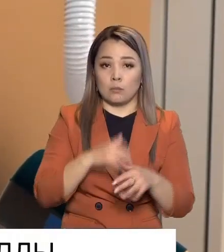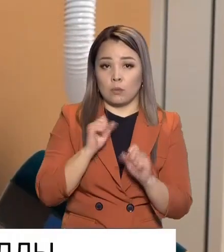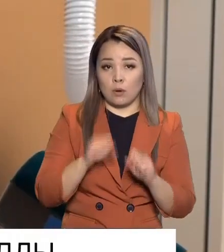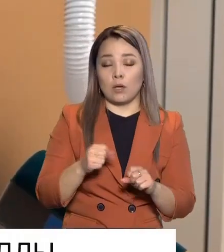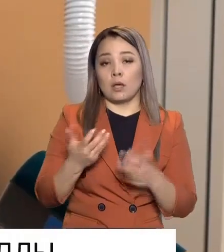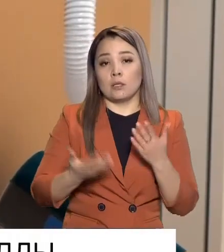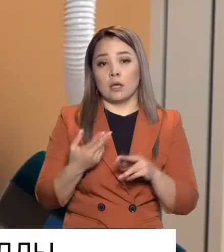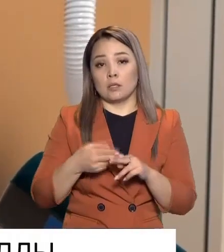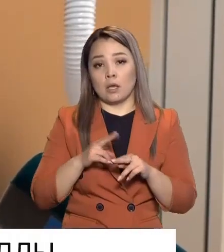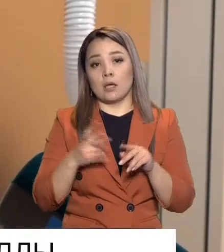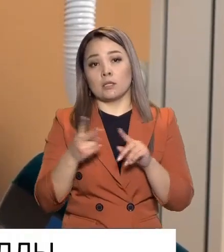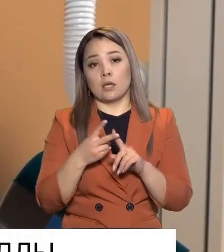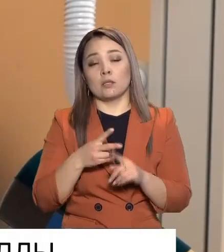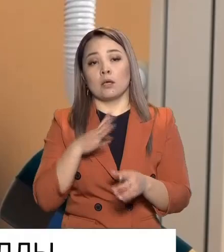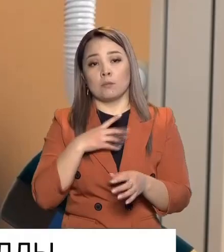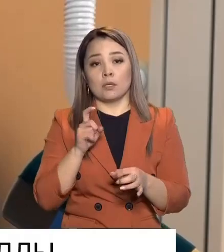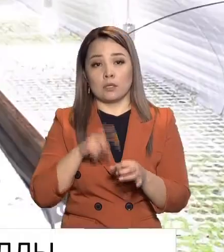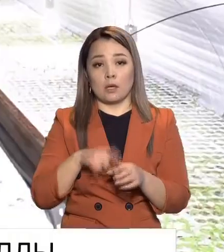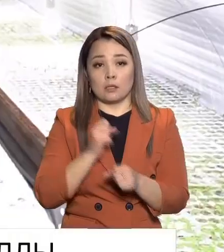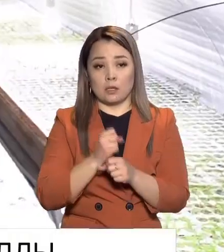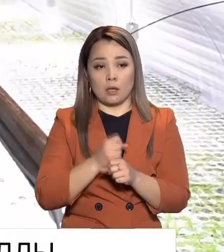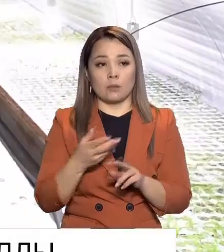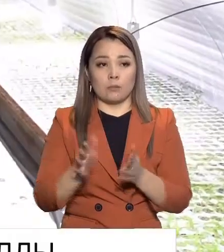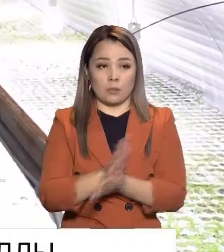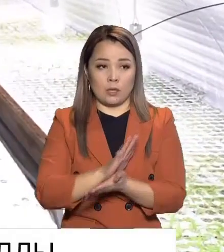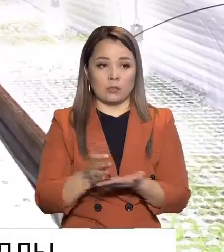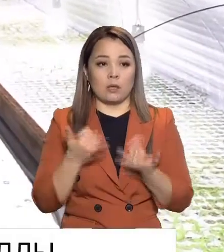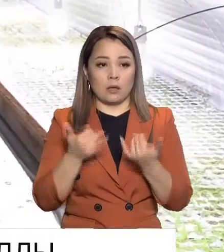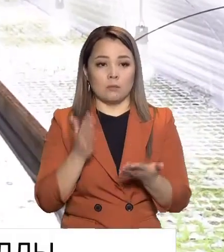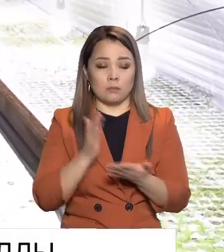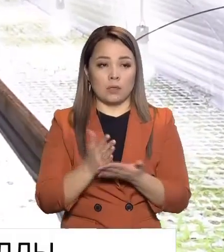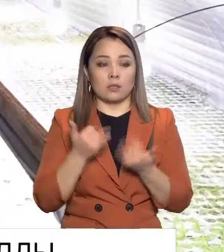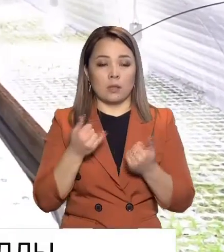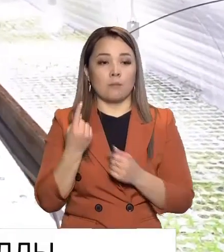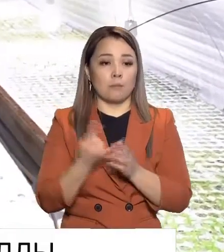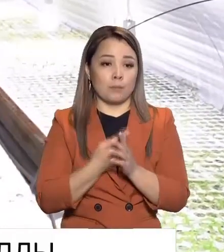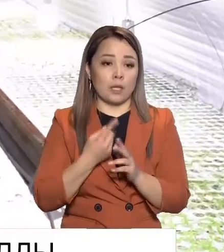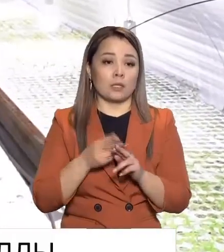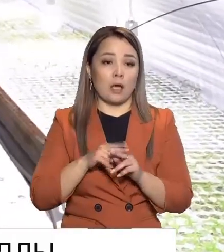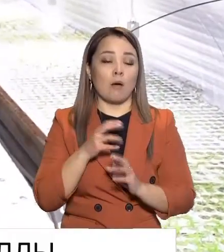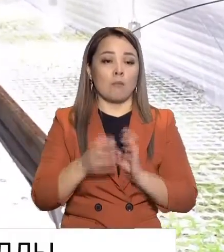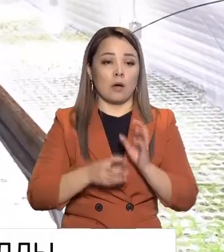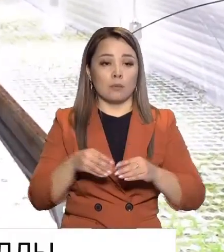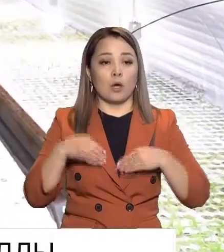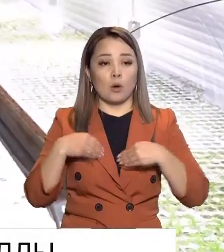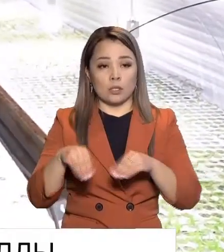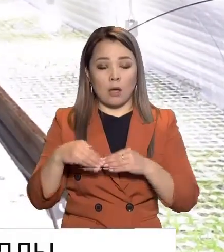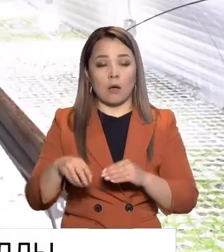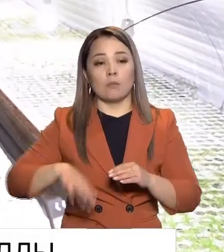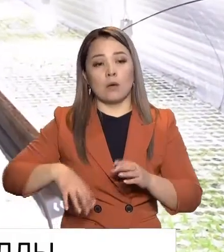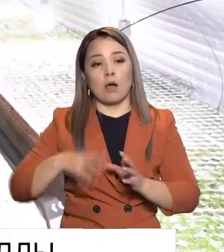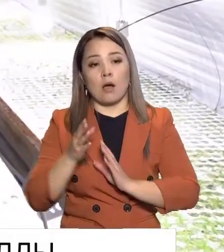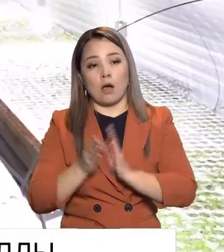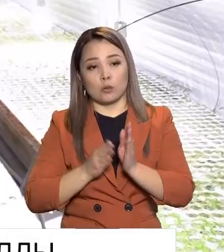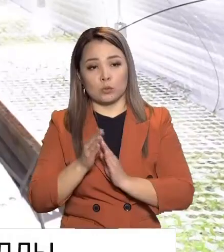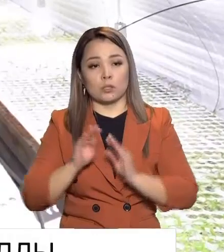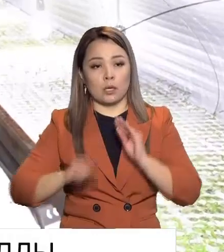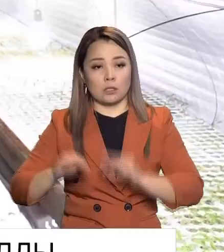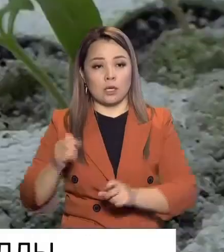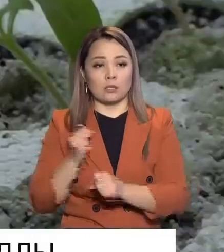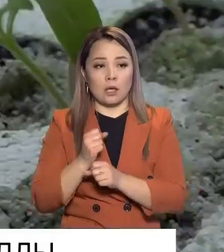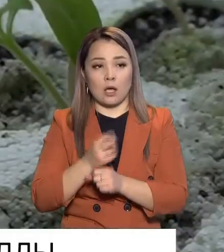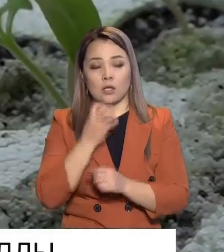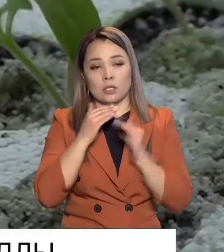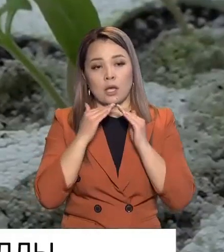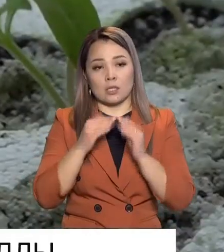Екіншіден осы емханаға тіркелген болса тегін алады. Біз бірінші помидор дектік, одан кейін оны бітіріп, огурцы бөлу керек. Аудан аумағында